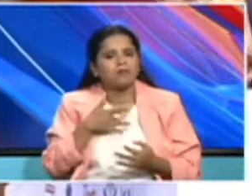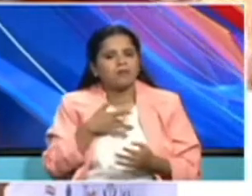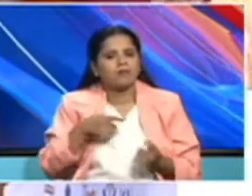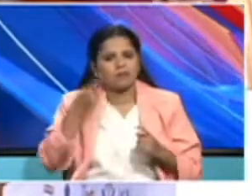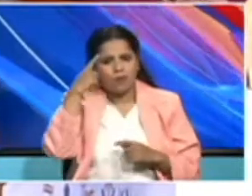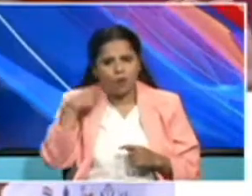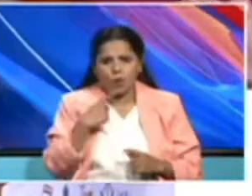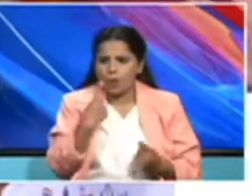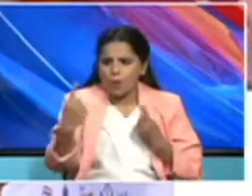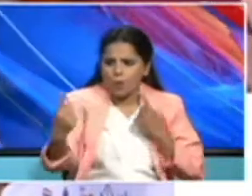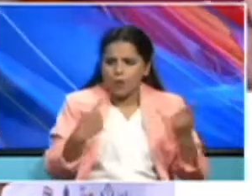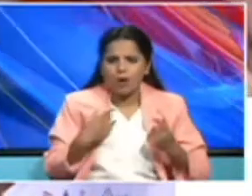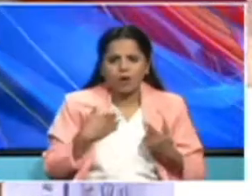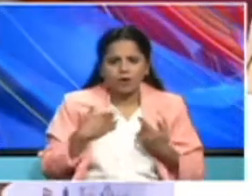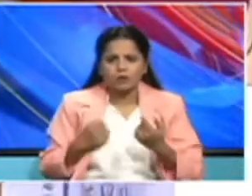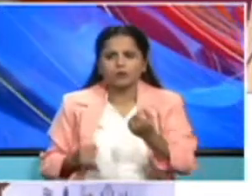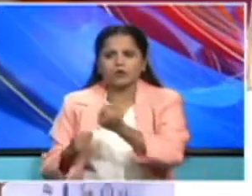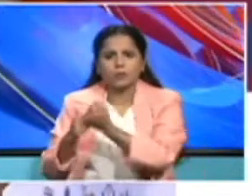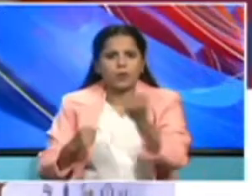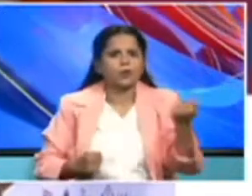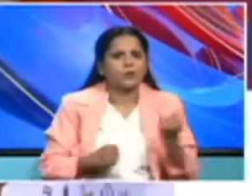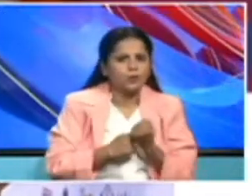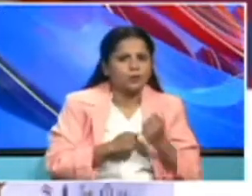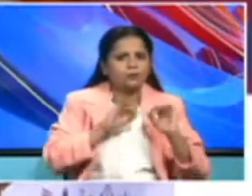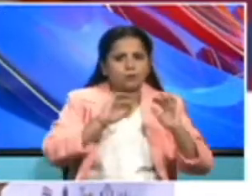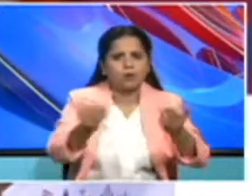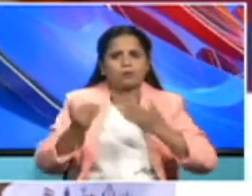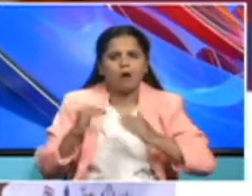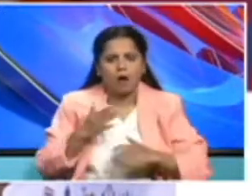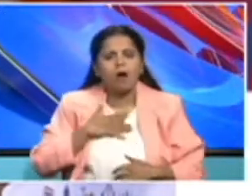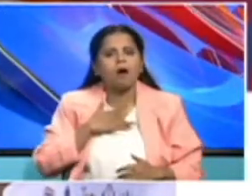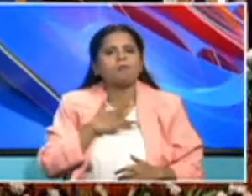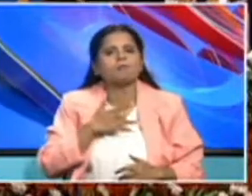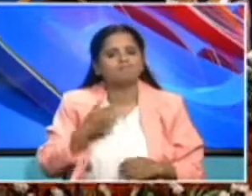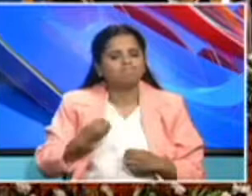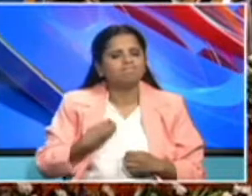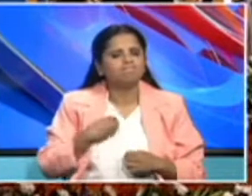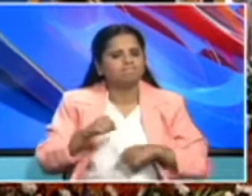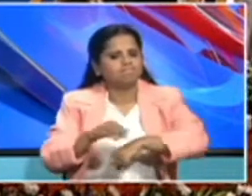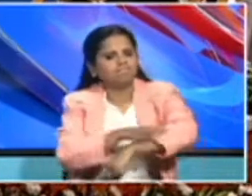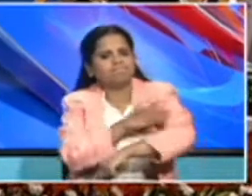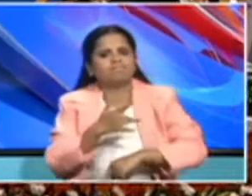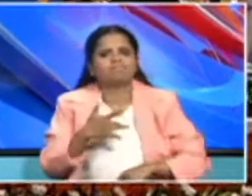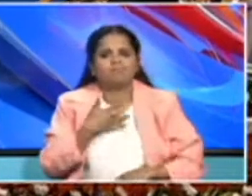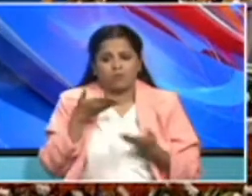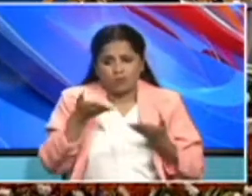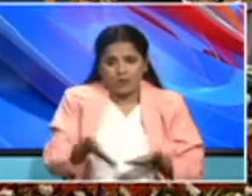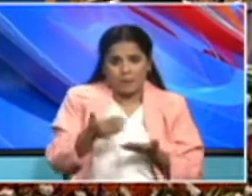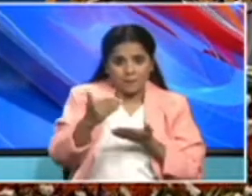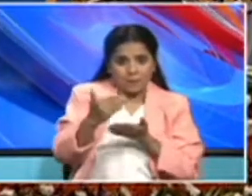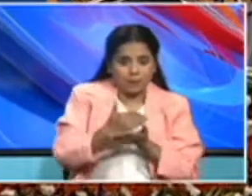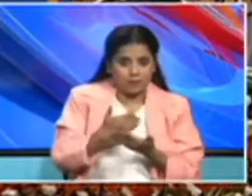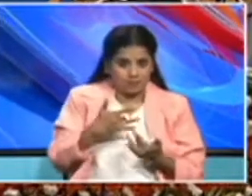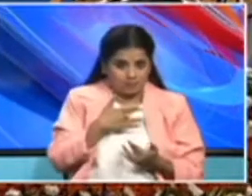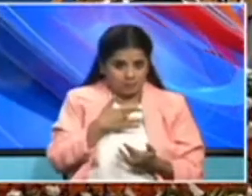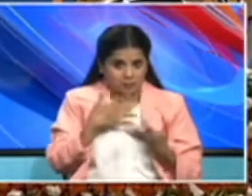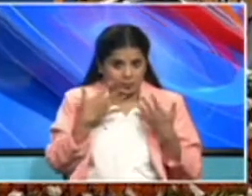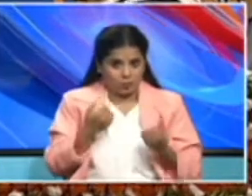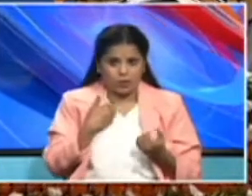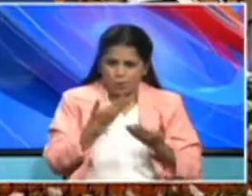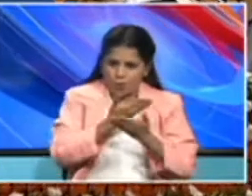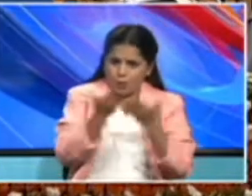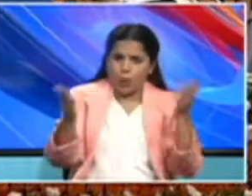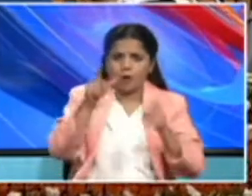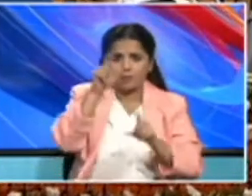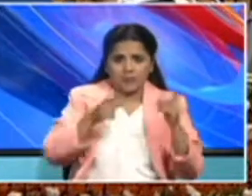एक दूसरे का साथ देने के लिए प्रेरित करती है। मैं इस अवसर पर आप